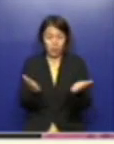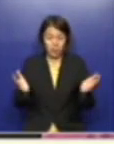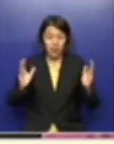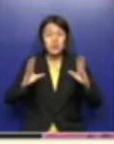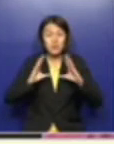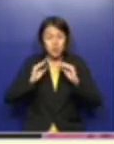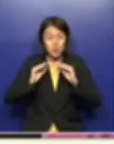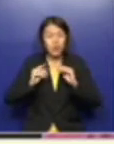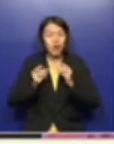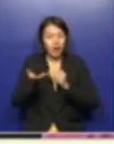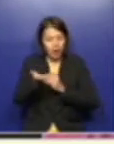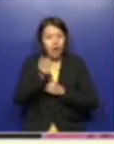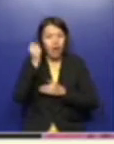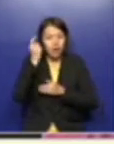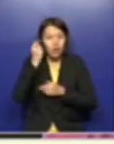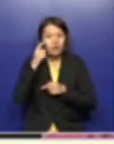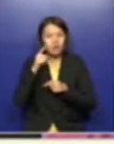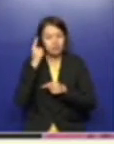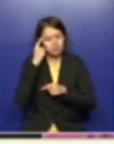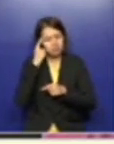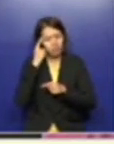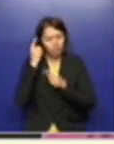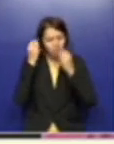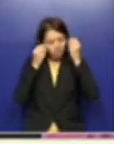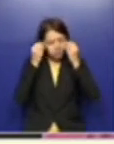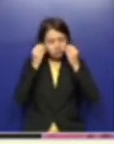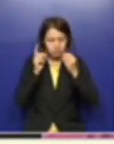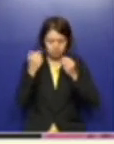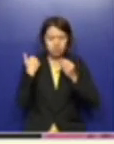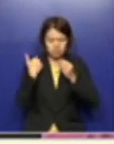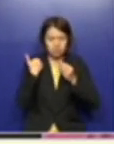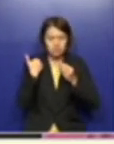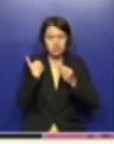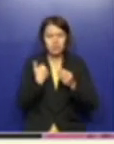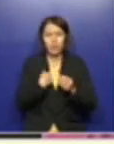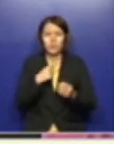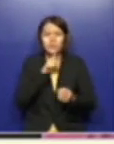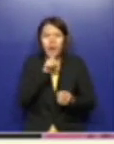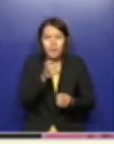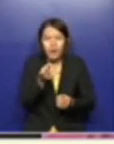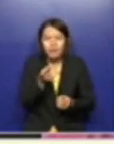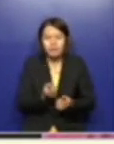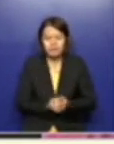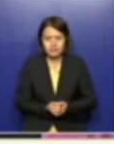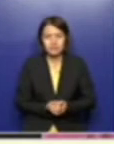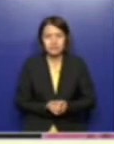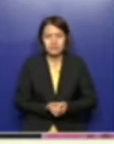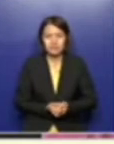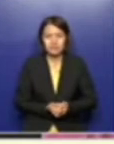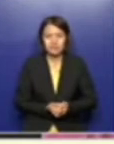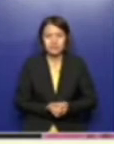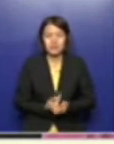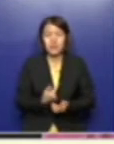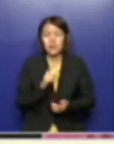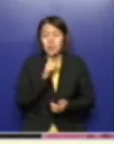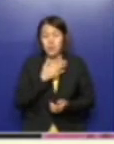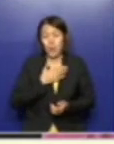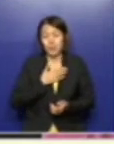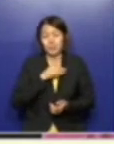พราะบางท่านยังมีคนสับสนอยู่ว่าผมจะถามเรื่องอะไรเรื่องนี้ผมจะถาม